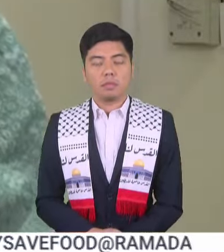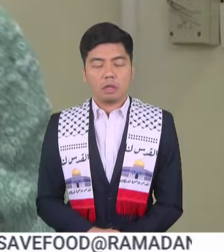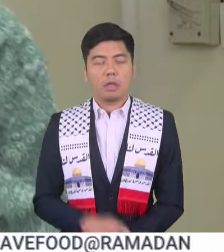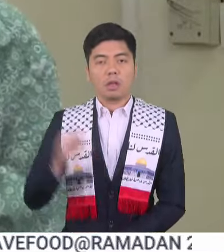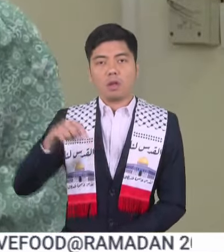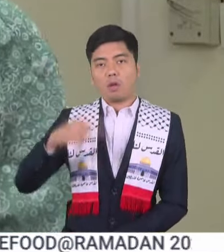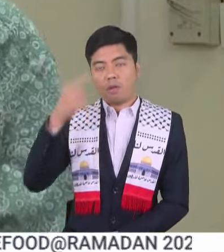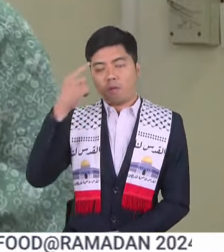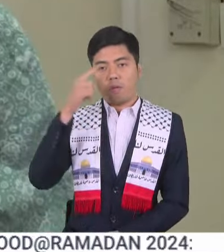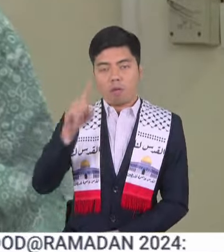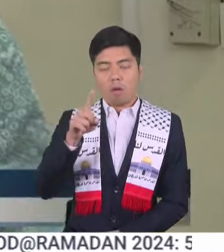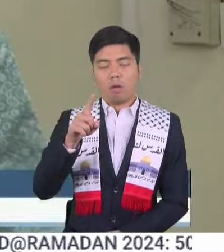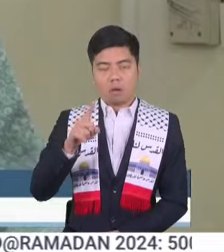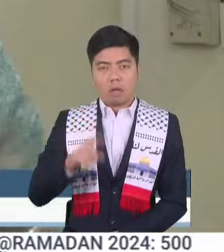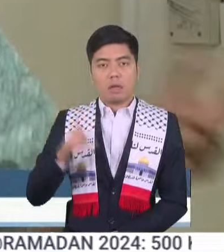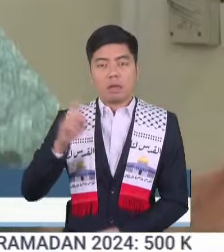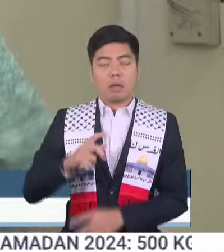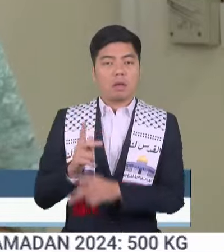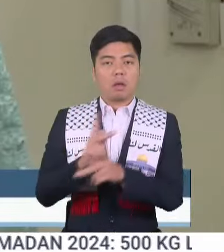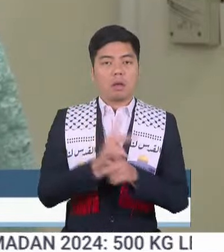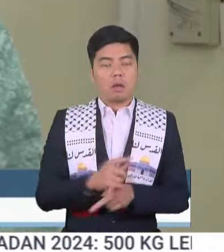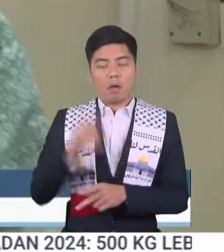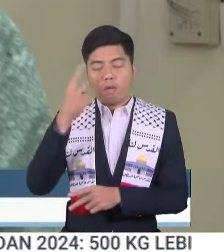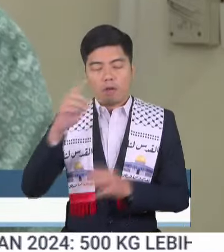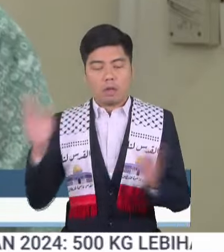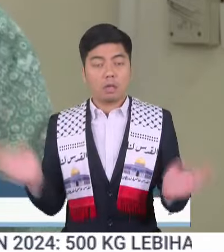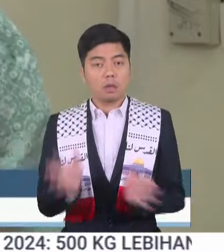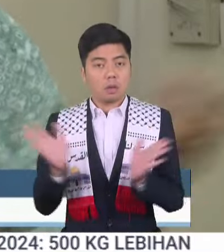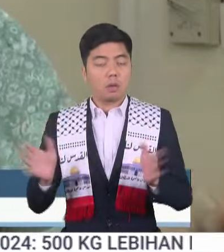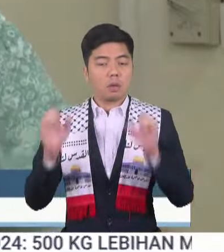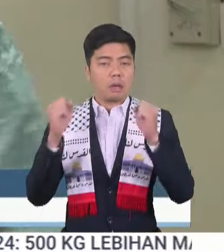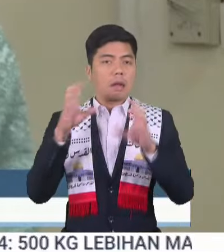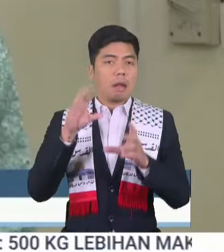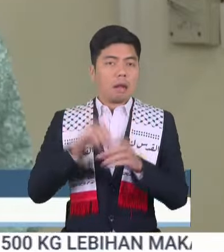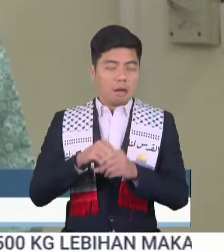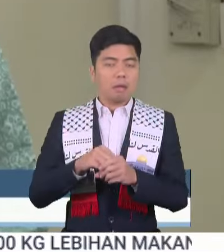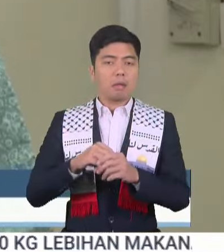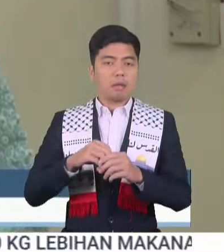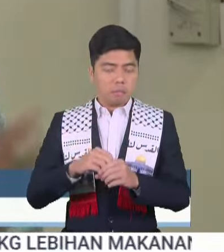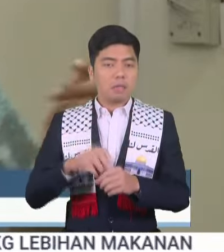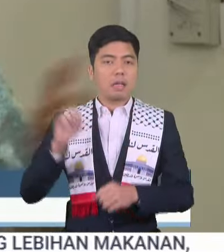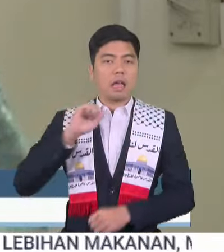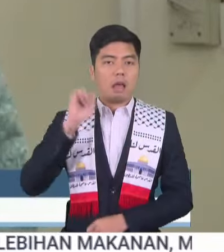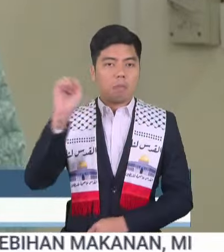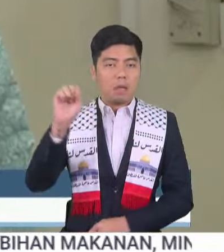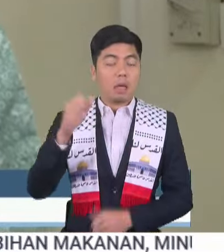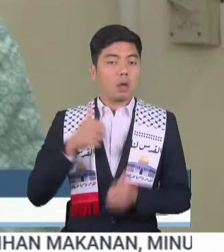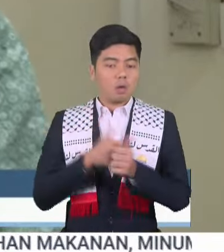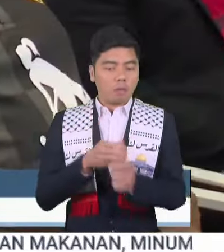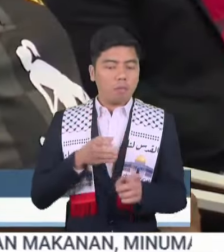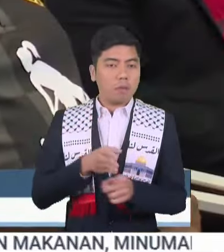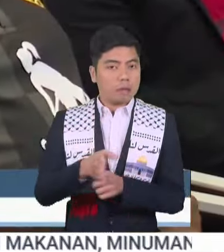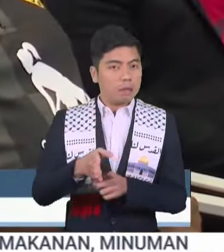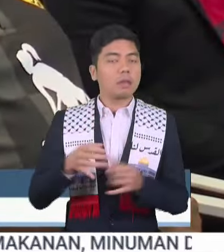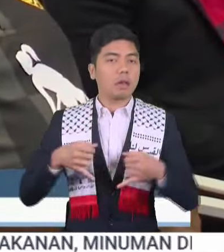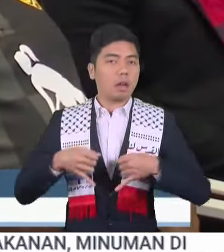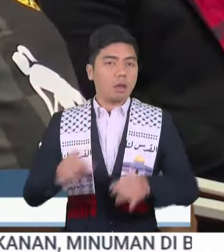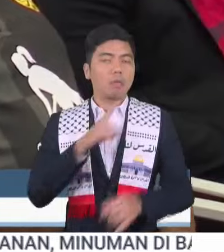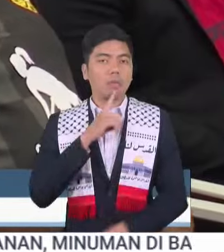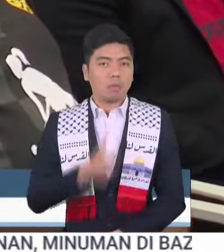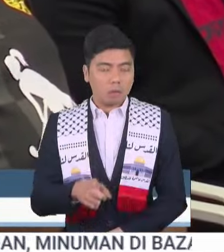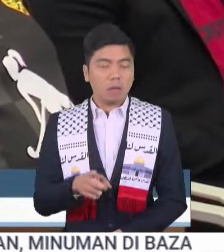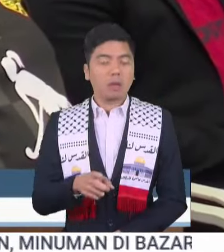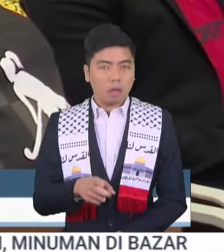Langkah ini berupaya memastikan misi merancakkan pembangunan sukan di negeri ini kekal berada pada landasan yang tepat,